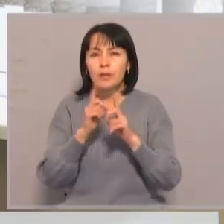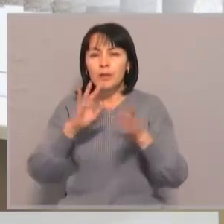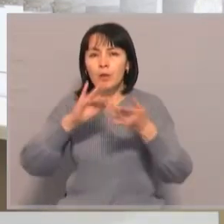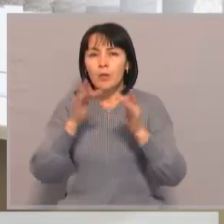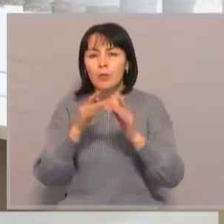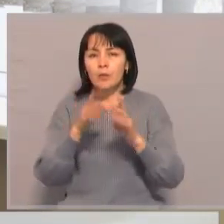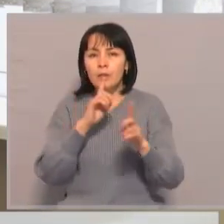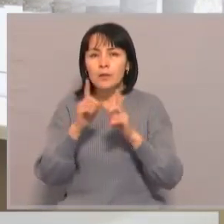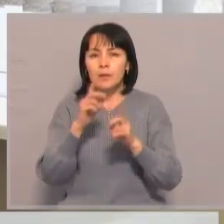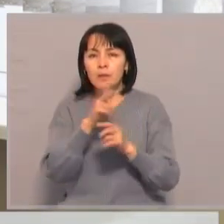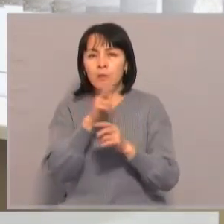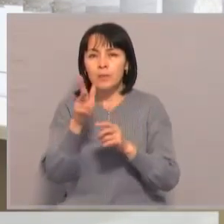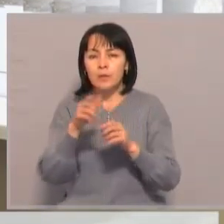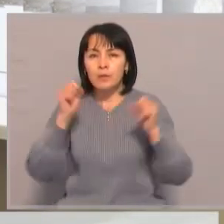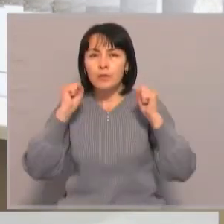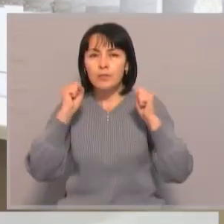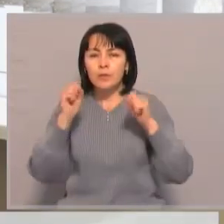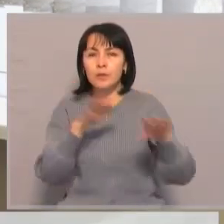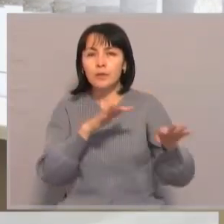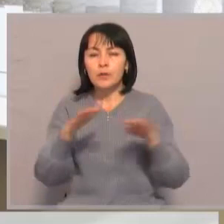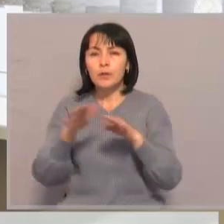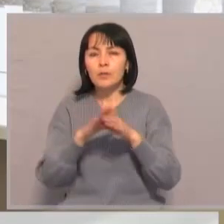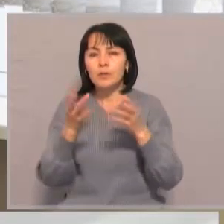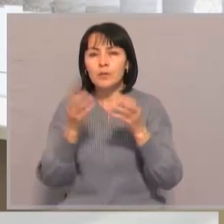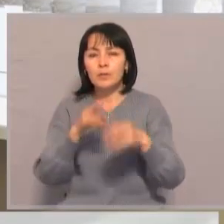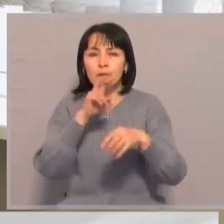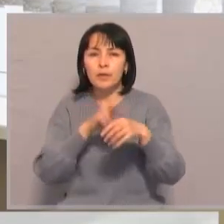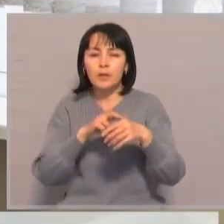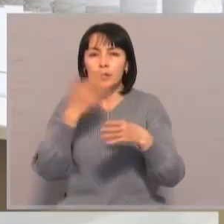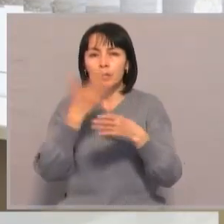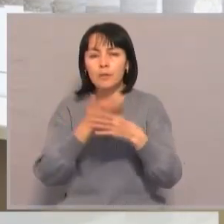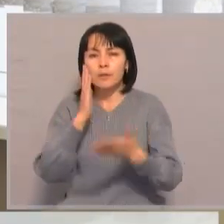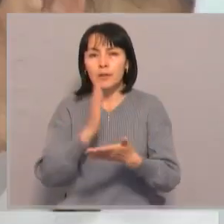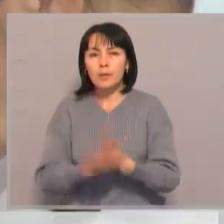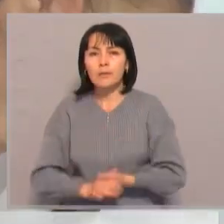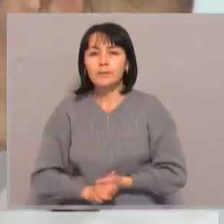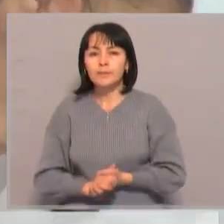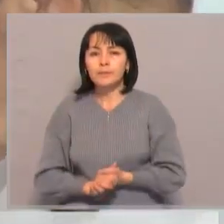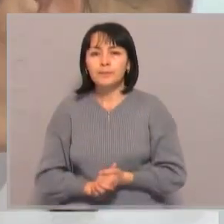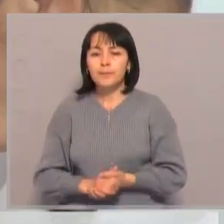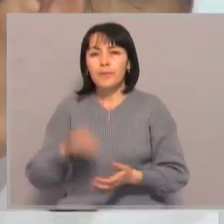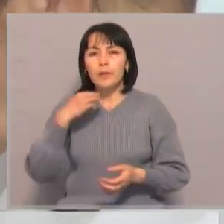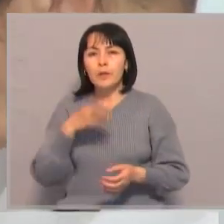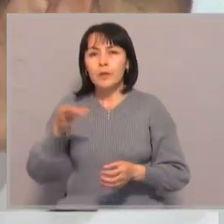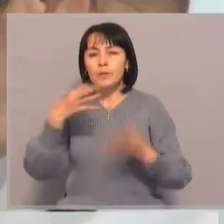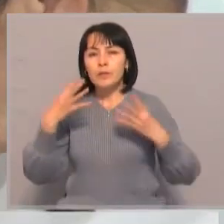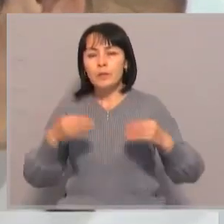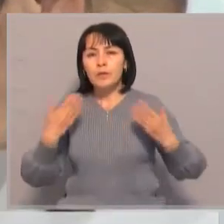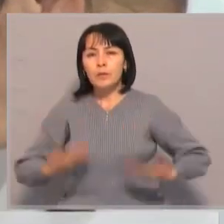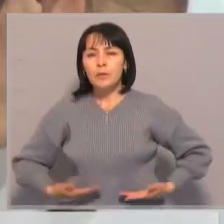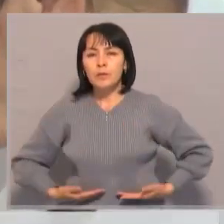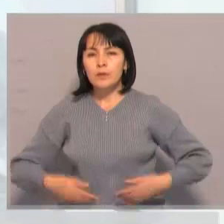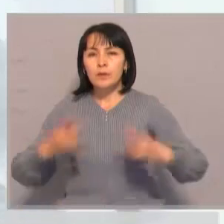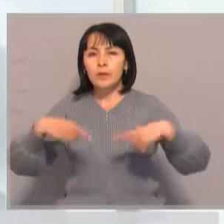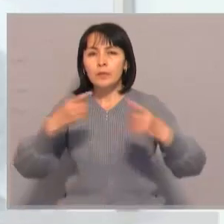онлайн вебинарлар және спорттық шаралар өткіземіз, сондай-ақ дәрігерлік кеңестер де беріледі. Түркістан облыстық салауатты өмір салтын